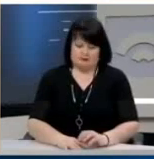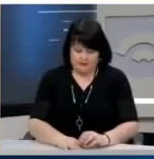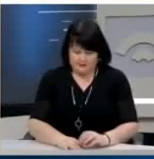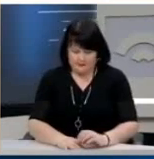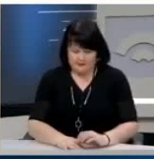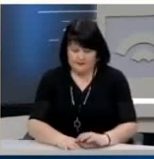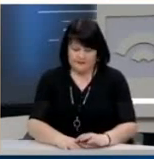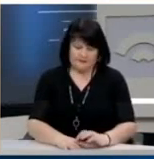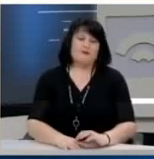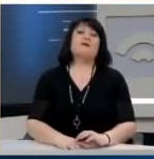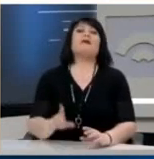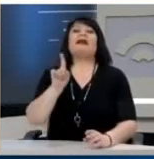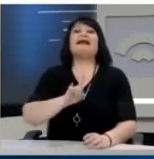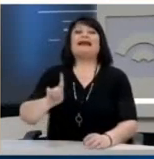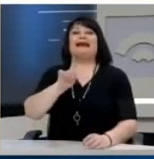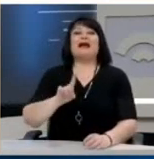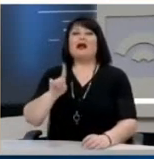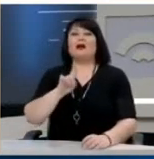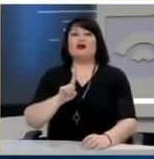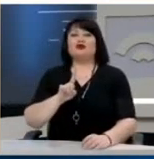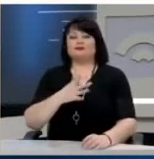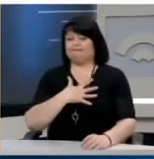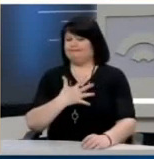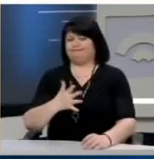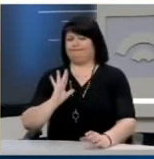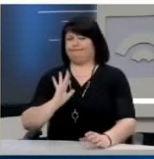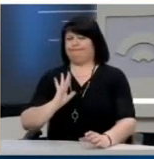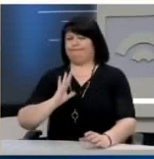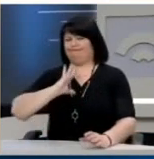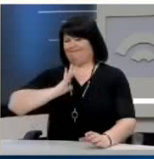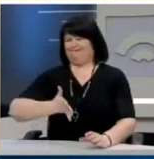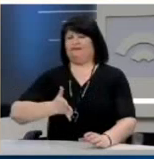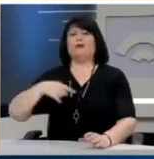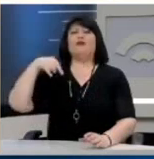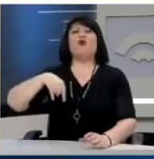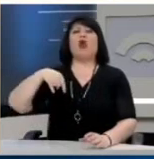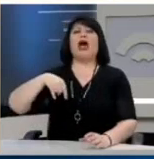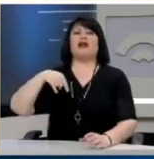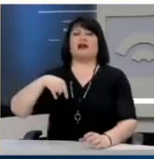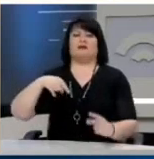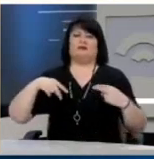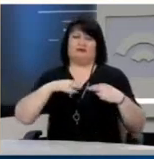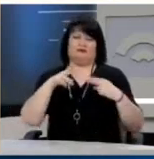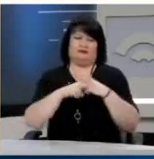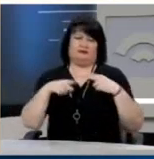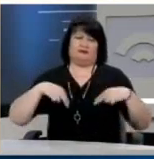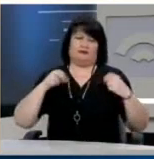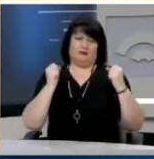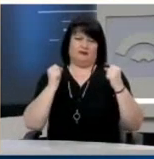ότι ο κύριος Μητσοτάκης δεν συμπαθεί τον κύριο Πολάκη. Και σας ρωτώ, αυτή είναι η δική σας προγραμματική